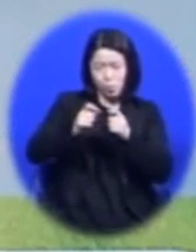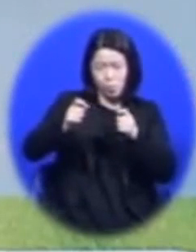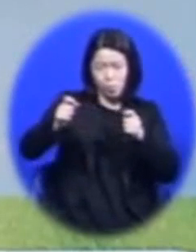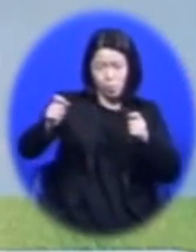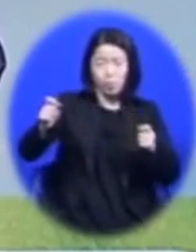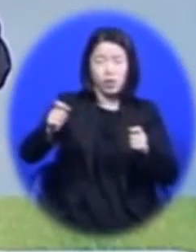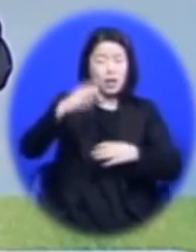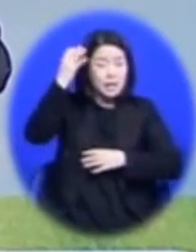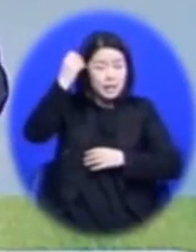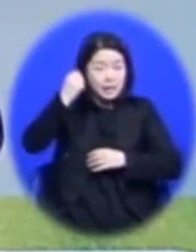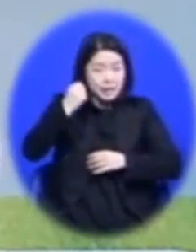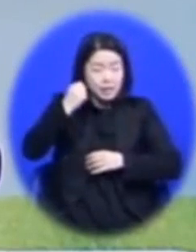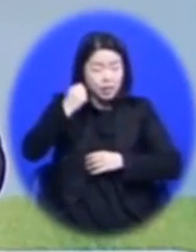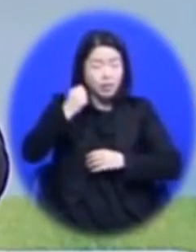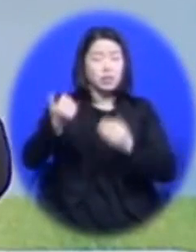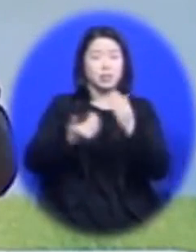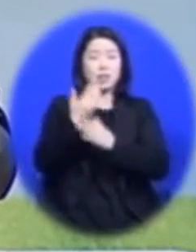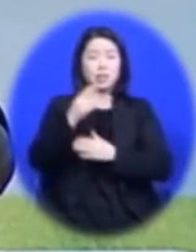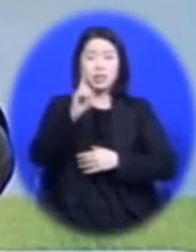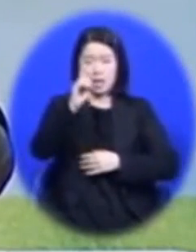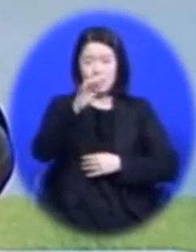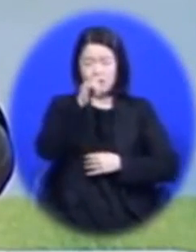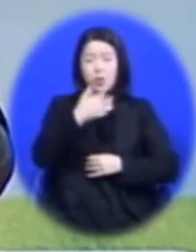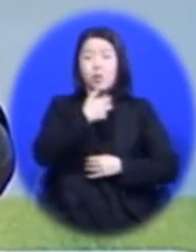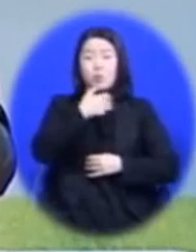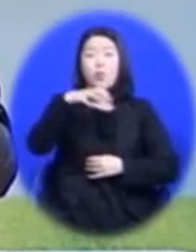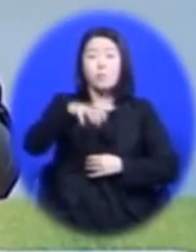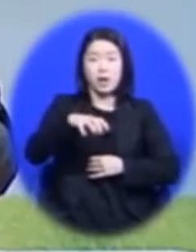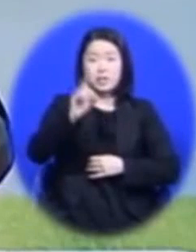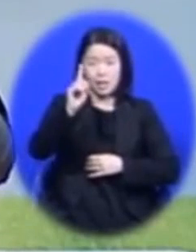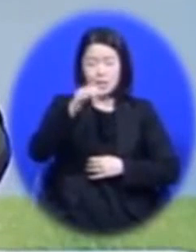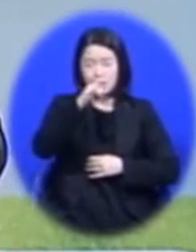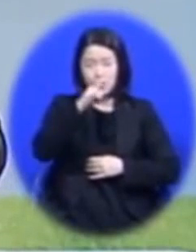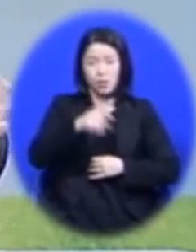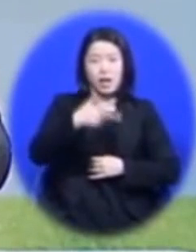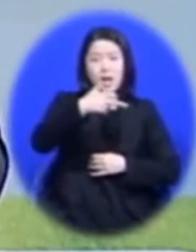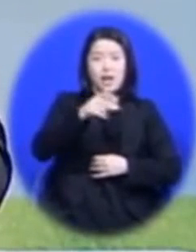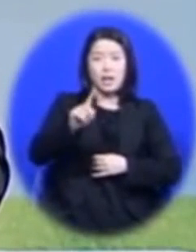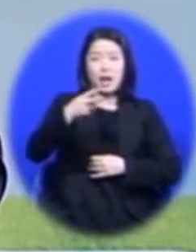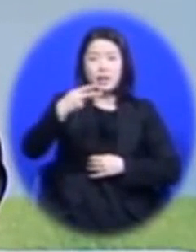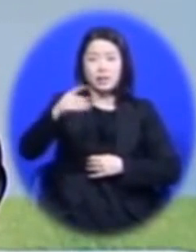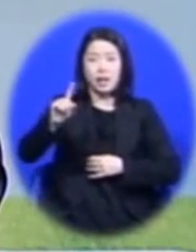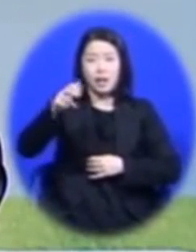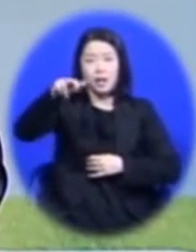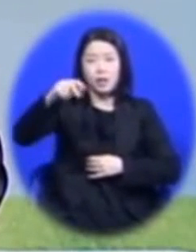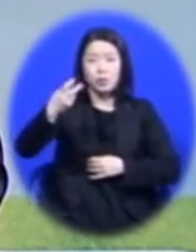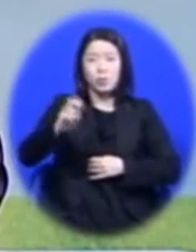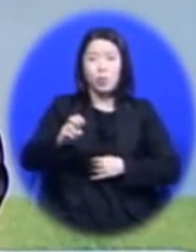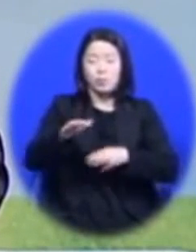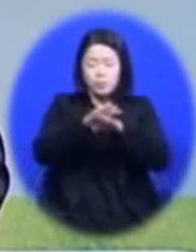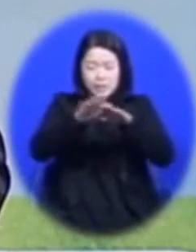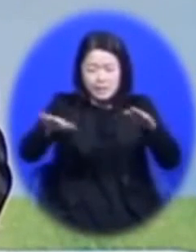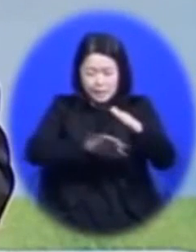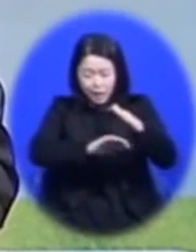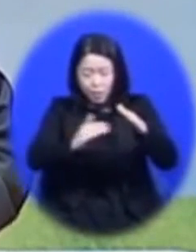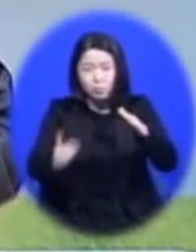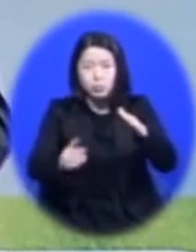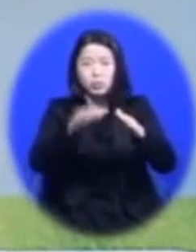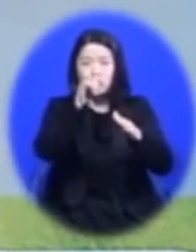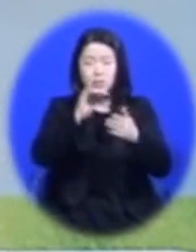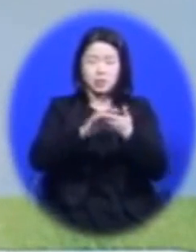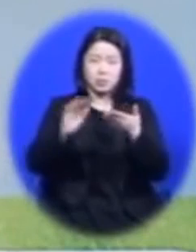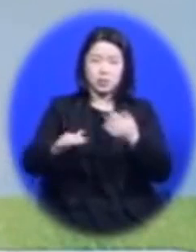오래도록 기억나는 곳이 하나 있어요. 로마에서. 그는 카타콤 지하 무덤입니다.